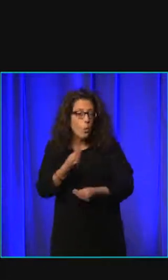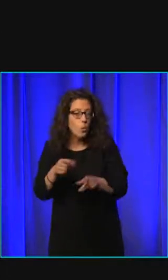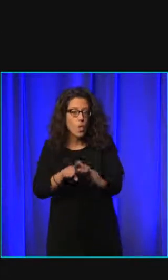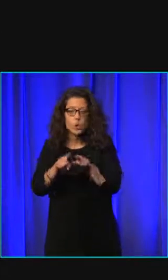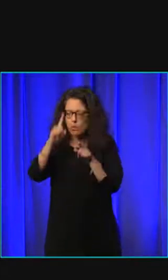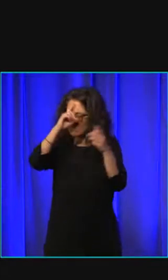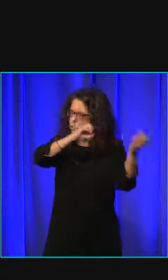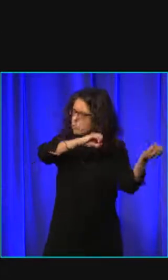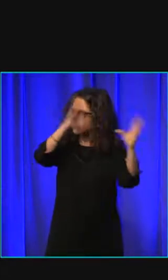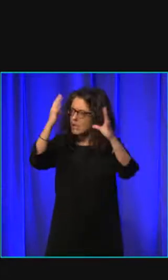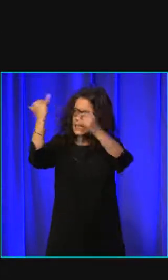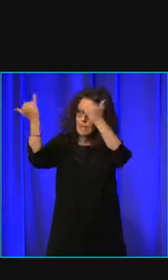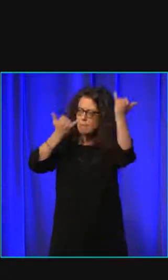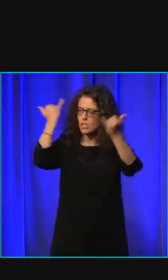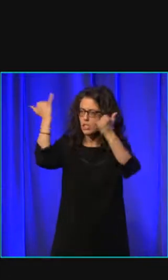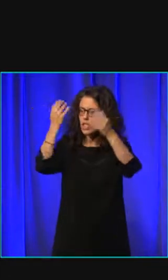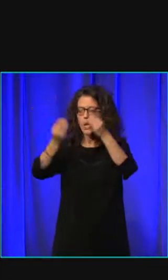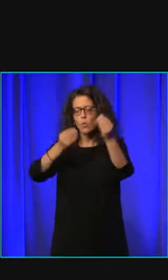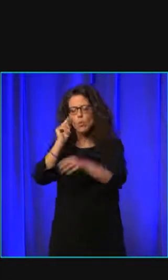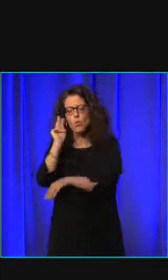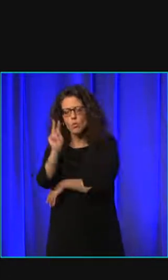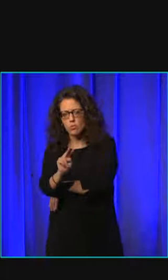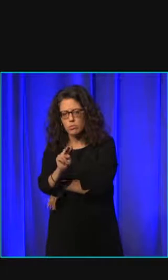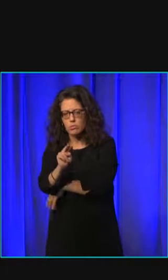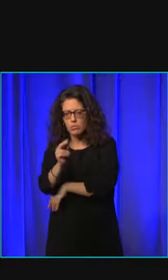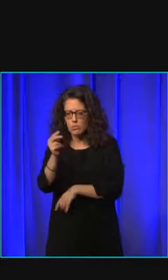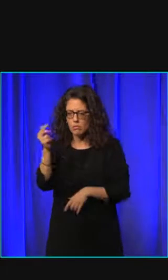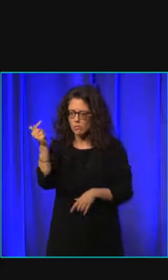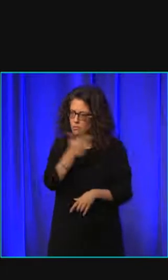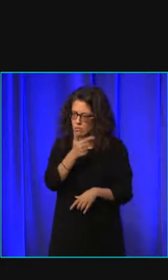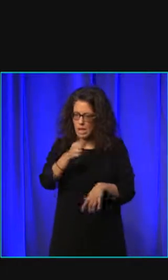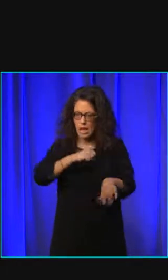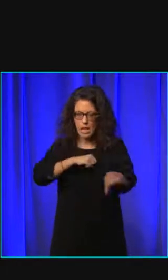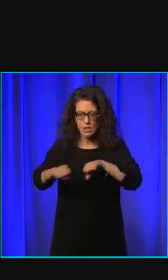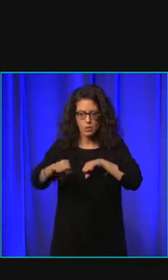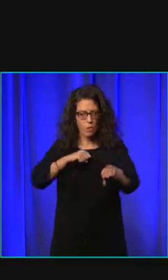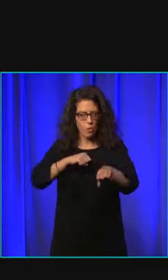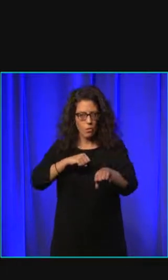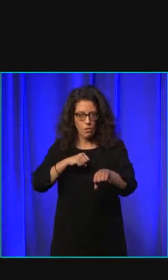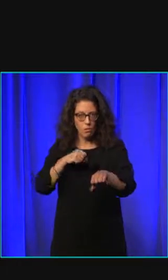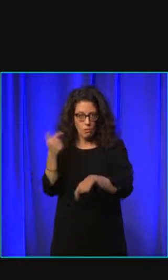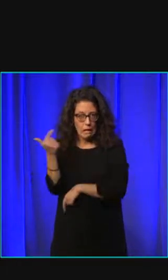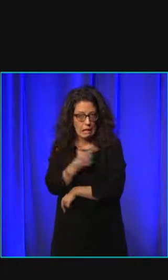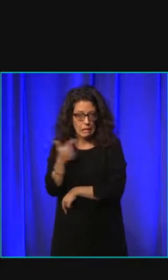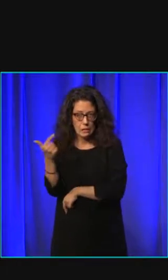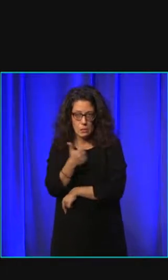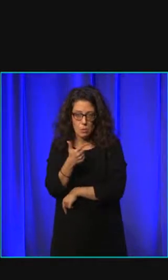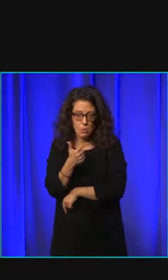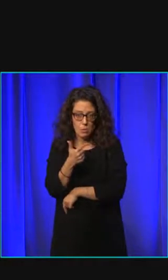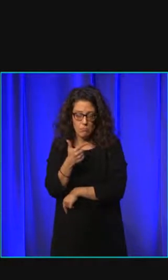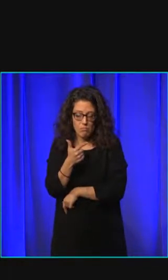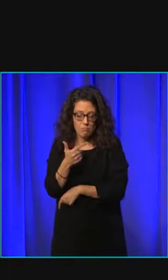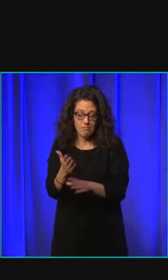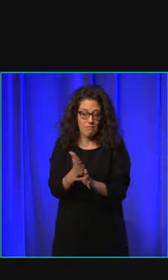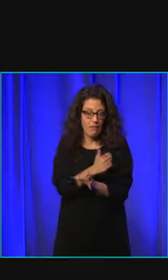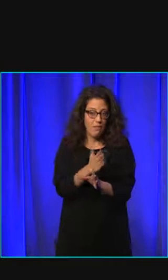simulée, c'est-à-dire imaginée ou observée. Ce type d'action sont forcément précédées